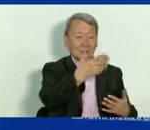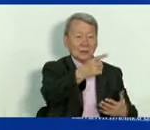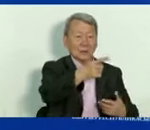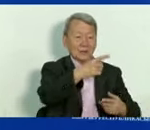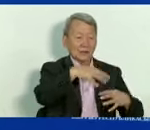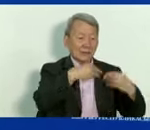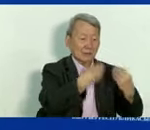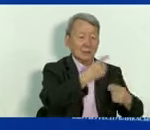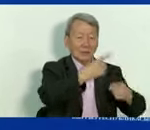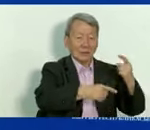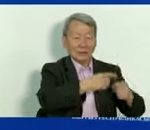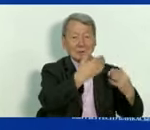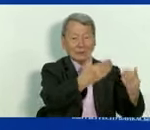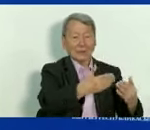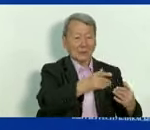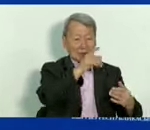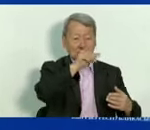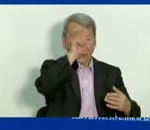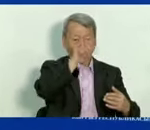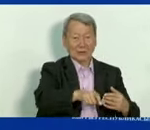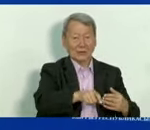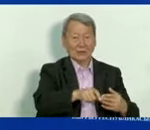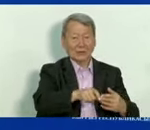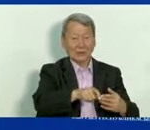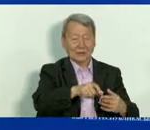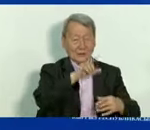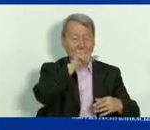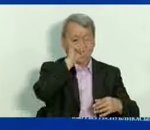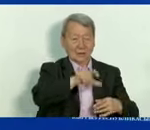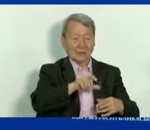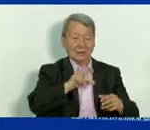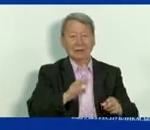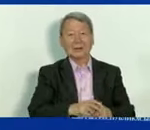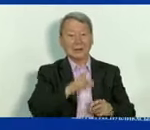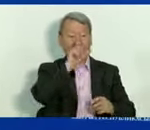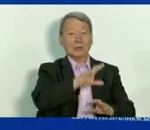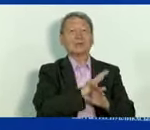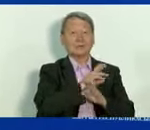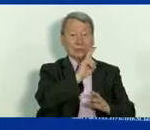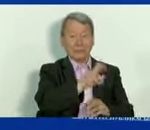и близким этого пациента, умершего.